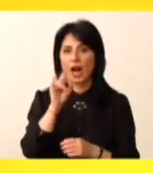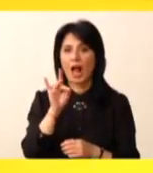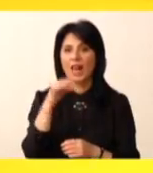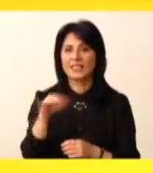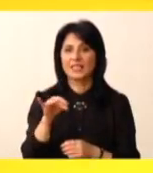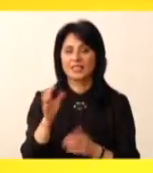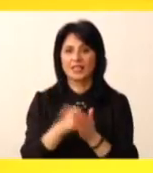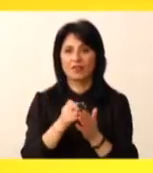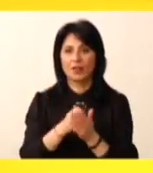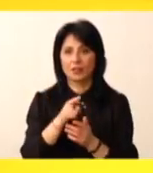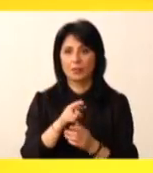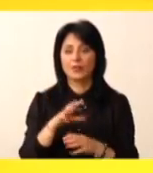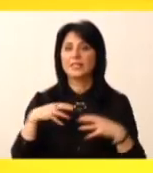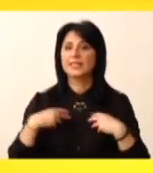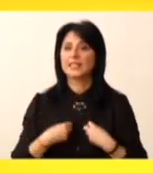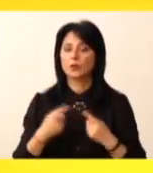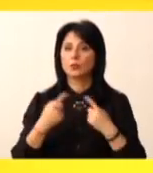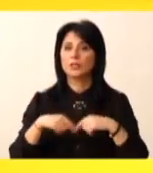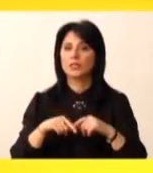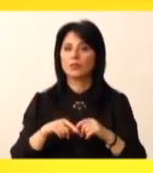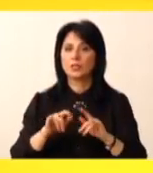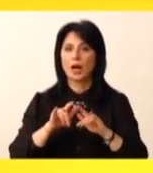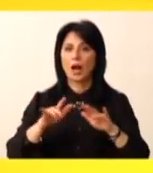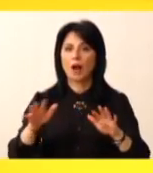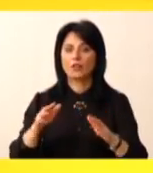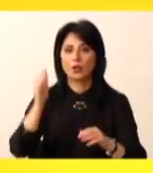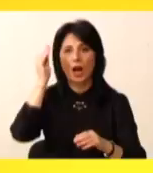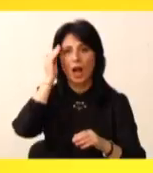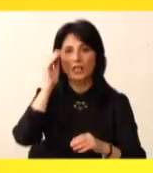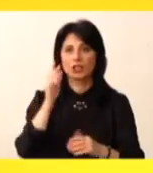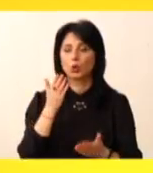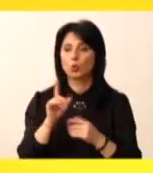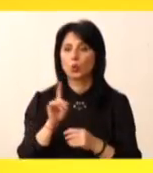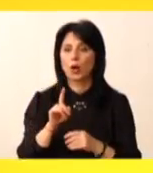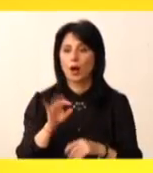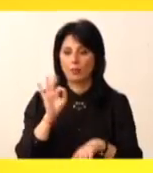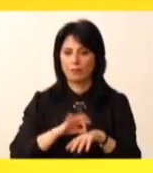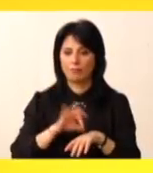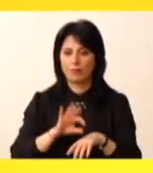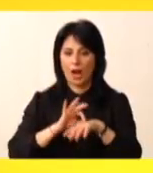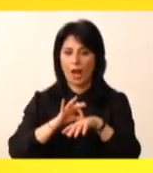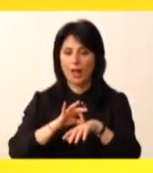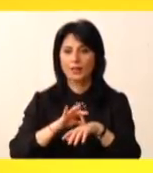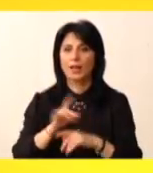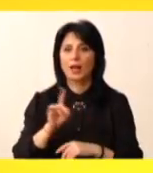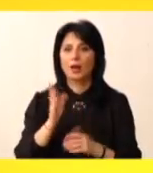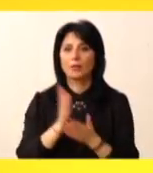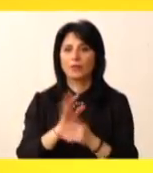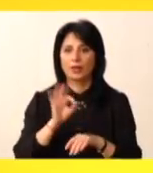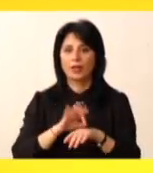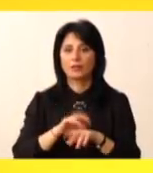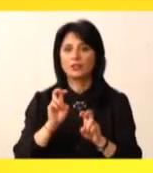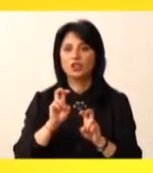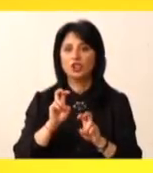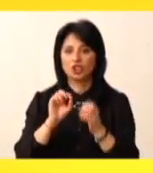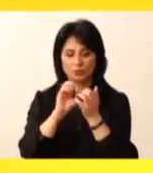ახსენა ქალბატონმა. სამწუხაროდ საზოგადოებაში გავრცელებული აზრი, რომ თუ რამე გჭირს კანზე და თუ რამე გჭირს